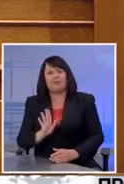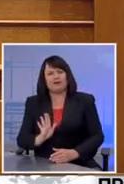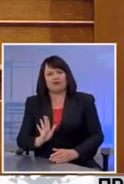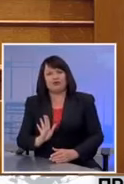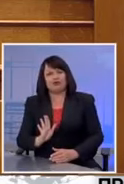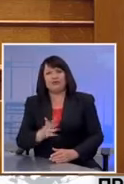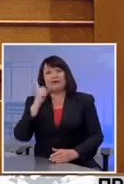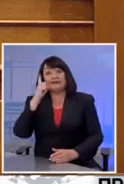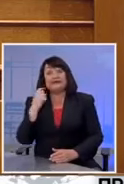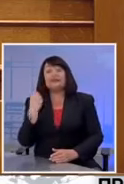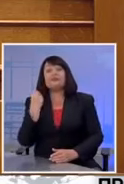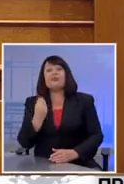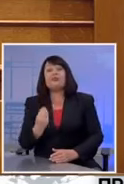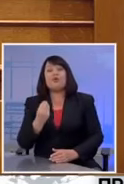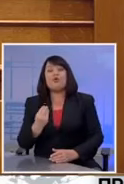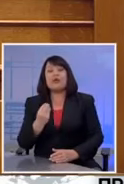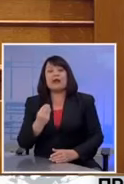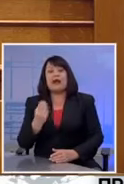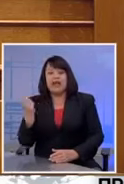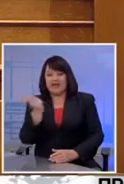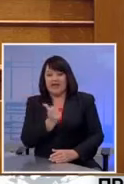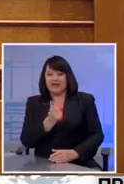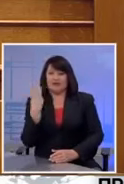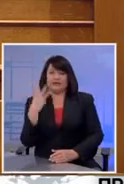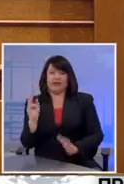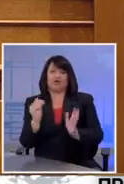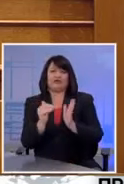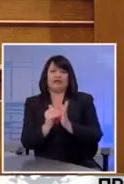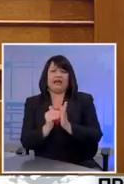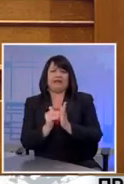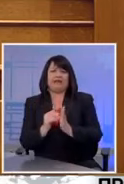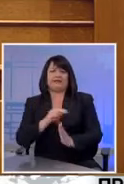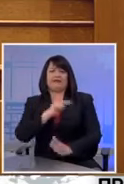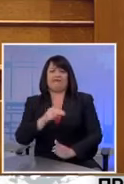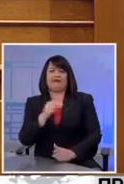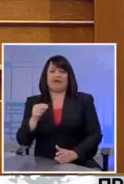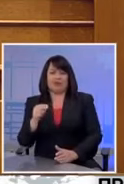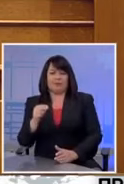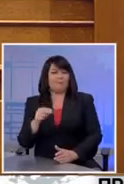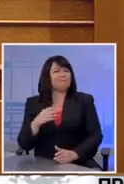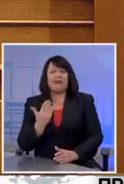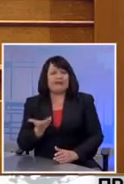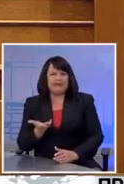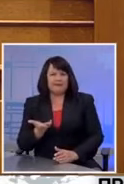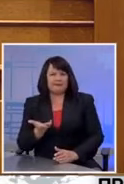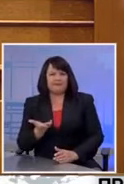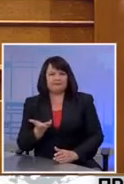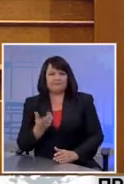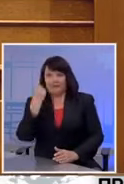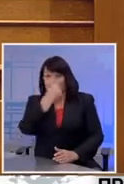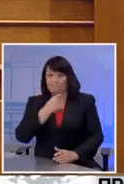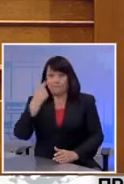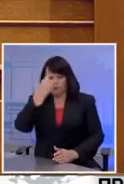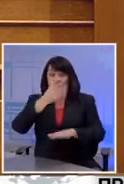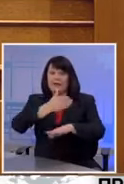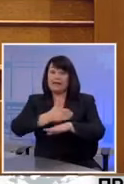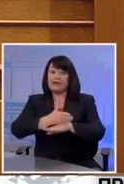πολύ καλά ότι μιλάμε για ένα δάνειο 300.000 ευρώ, το οποίο έχει προσωπική